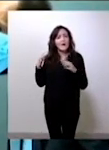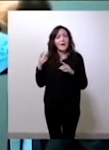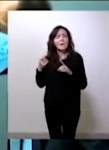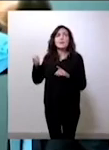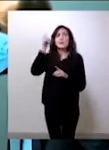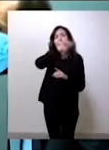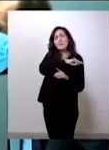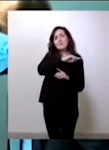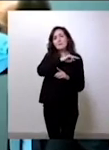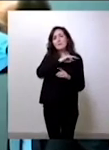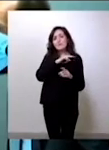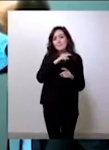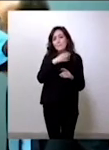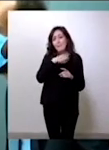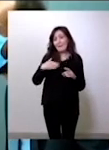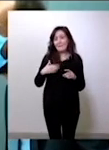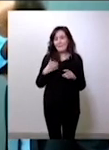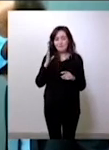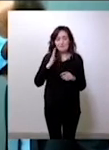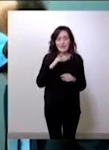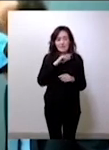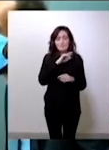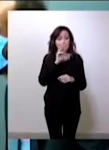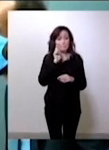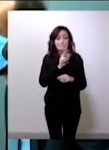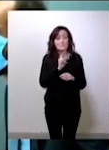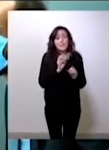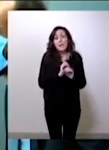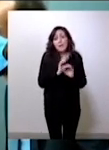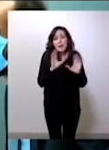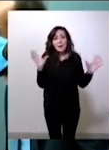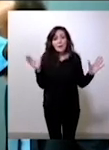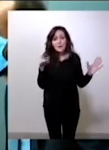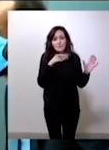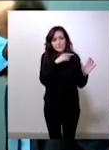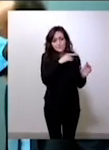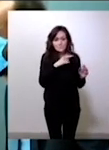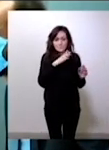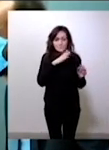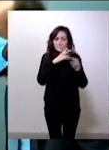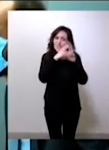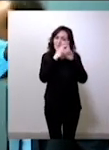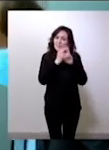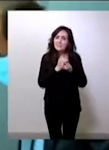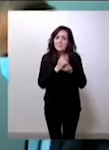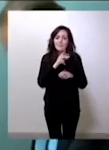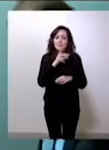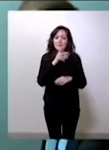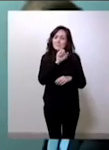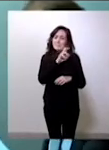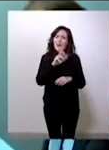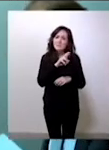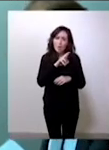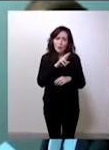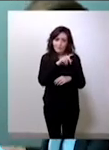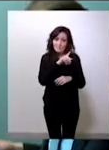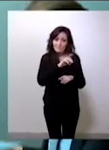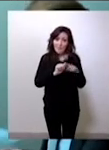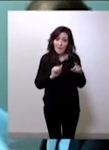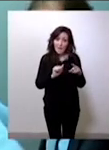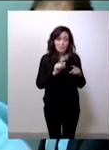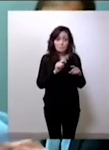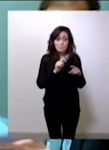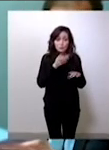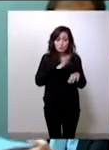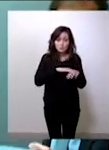précédente majorité. Très clairement, ils ont défini un spazer alors qu'ils n'étaient pas obligés de le faire, donc on ne